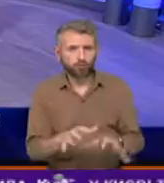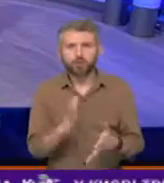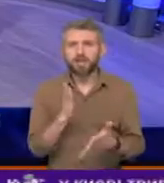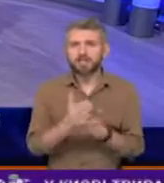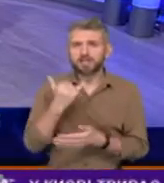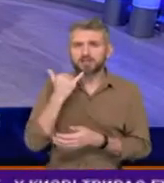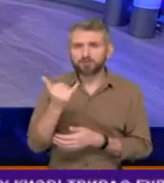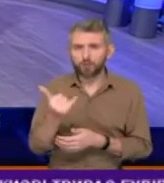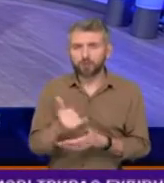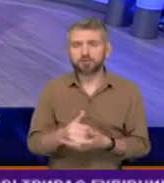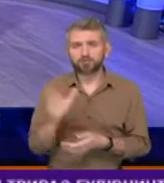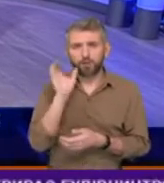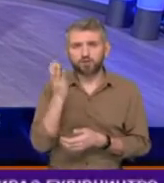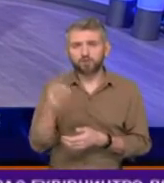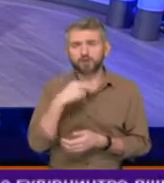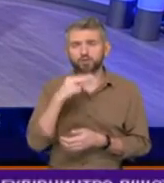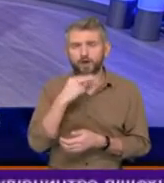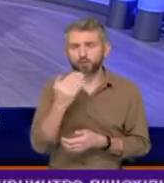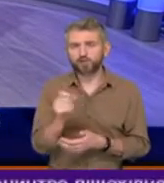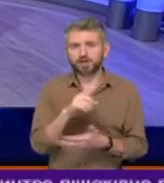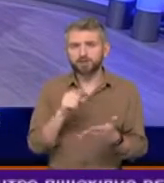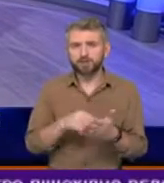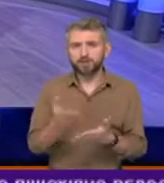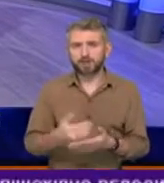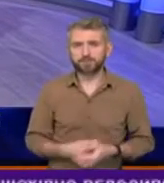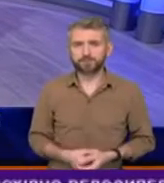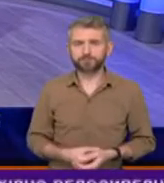дзвінок на цей момент. Алло, слухаємо вас уважно з вашим запитанням.